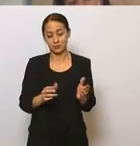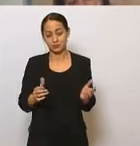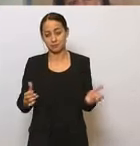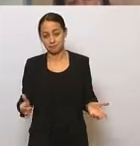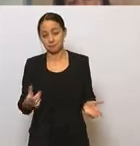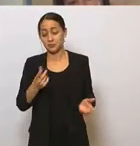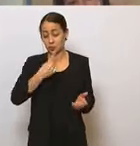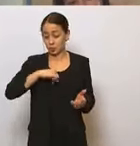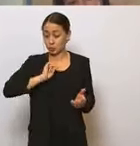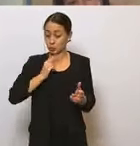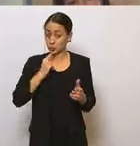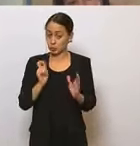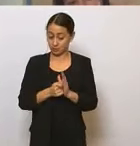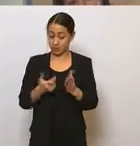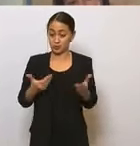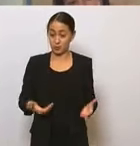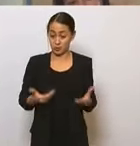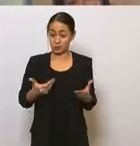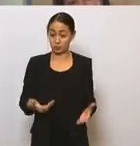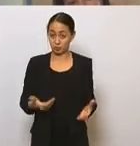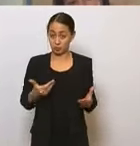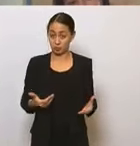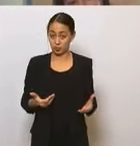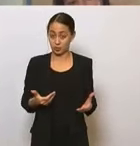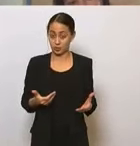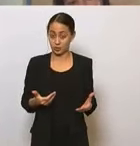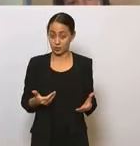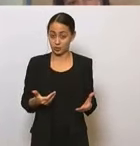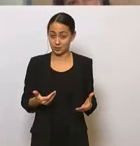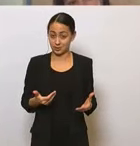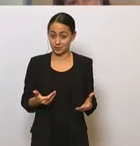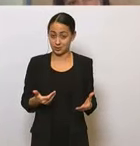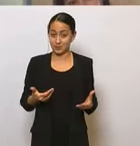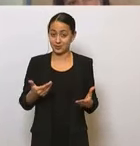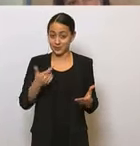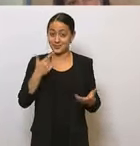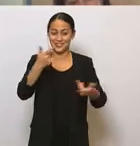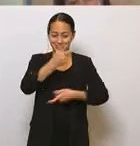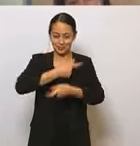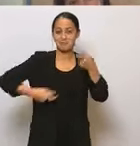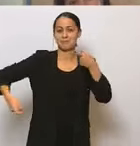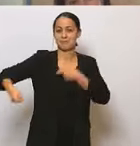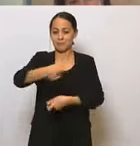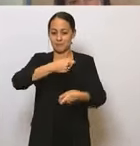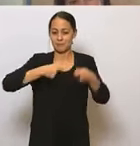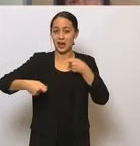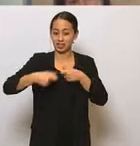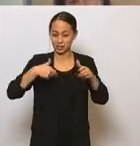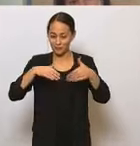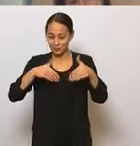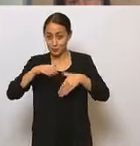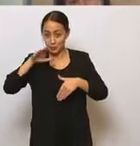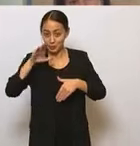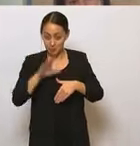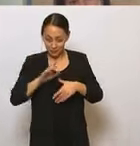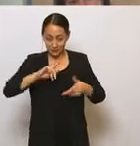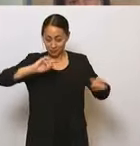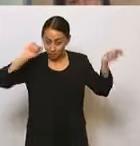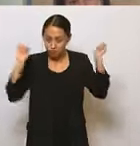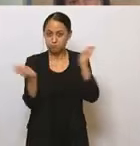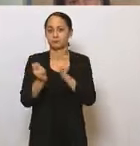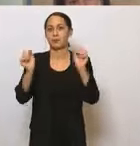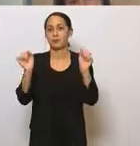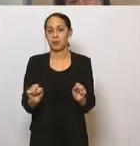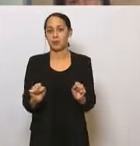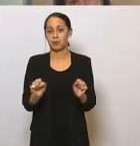ce que nous faisons aujourd'hui va peut-être complètement chambouler les dynamiques du marché. Et je pense que vraiment, nous montrons ici ce que la